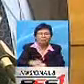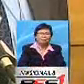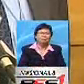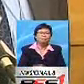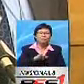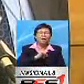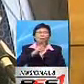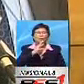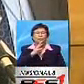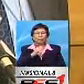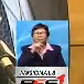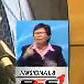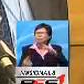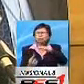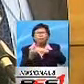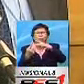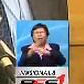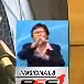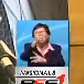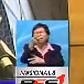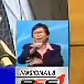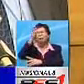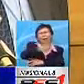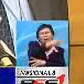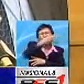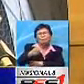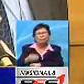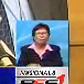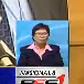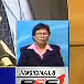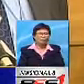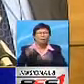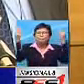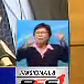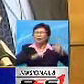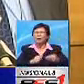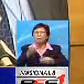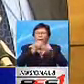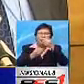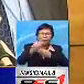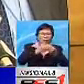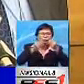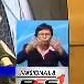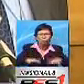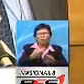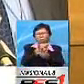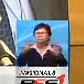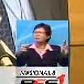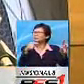Saya nak petegaskan bahawa tak timbul JAKIM nak mengharamkan, Majlis Agama nak mengharamkan makanan-makanan yang sudah